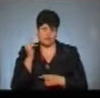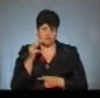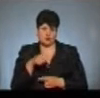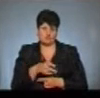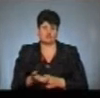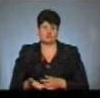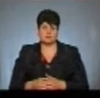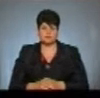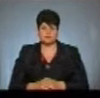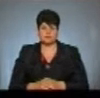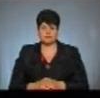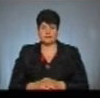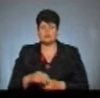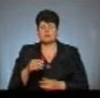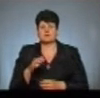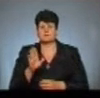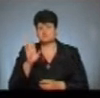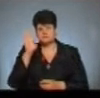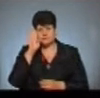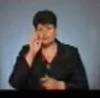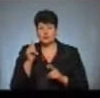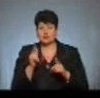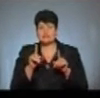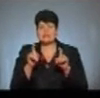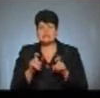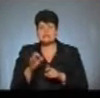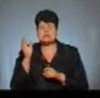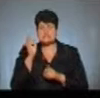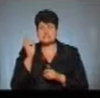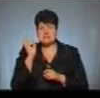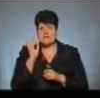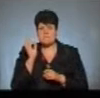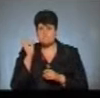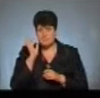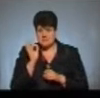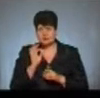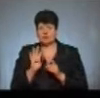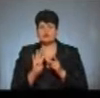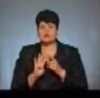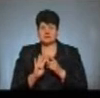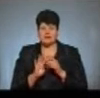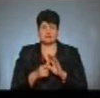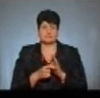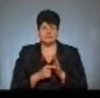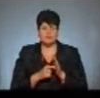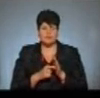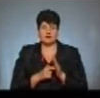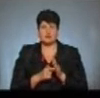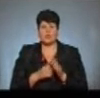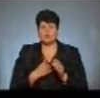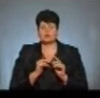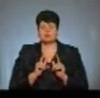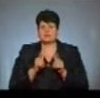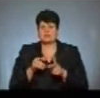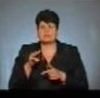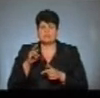тут. Максим Корнєв готується до тестів з німецької в четвертій аудиторії. Не хочу піти на міжнародний факультет, але не